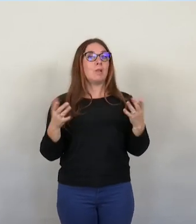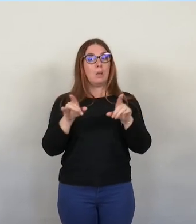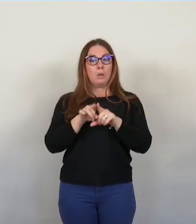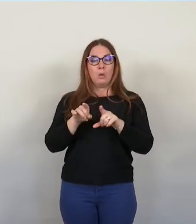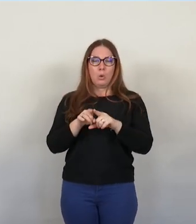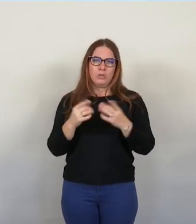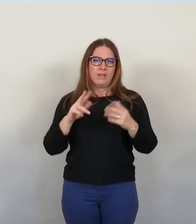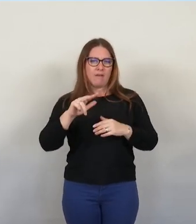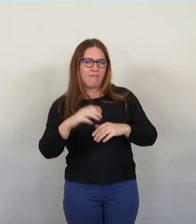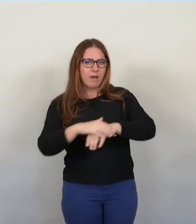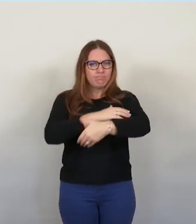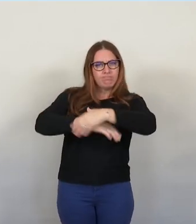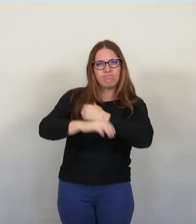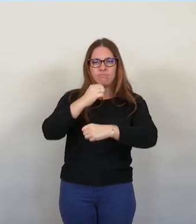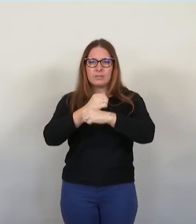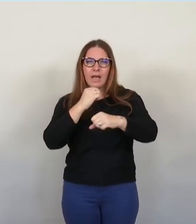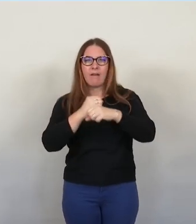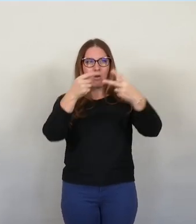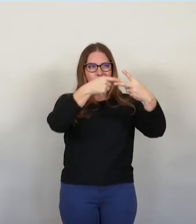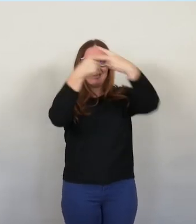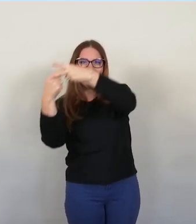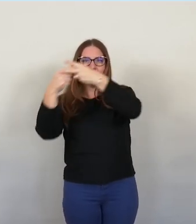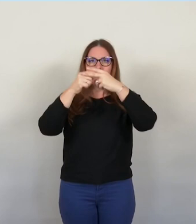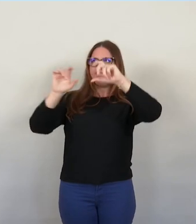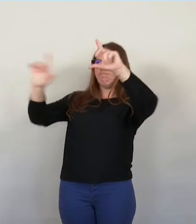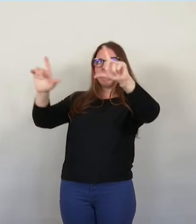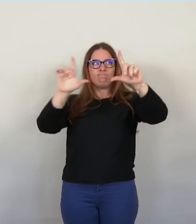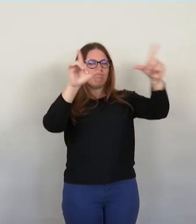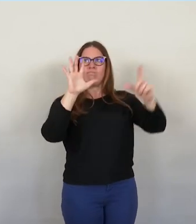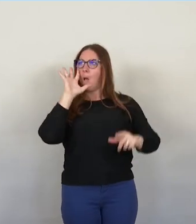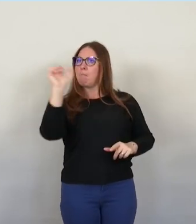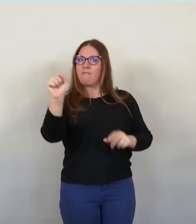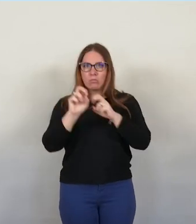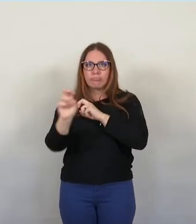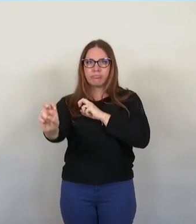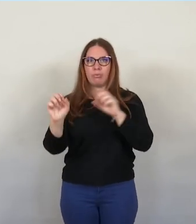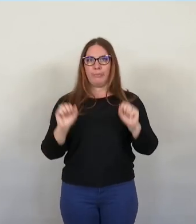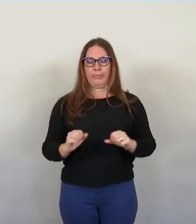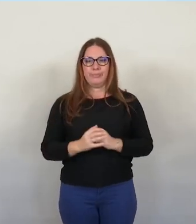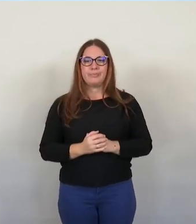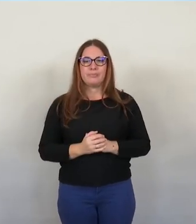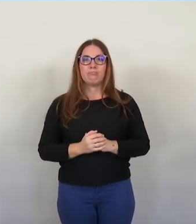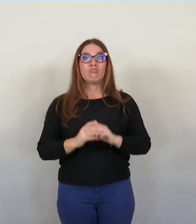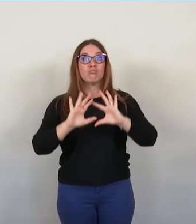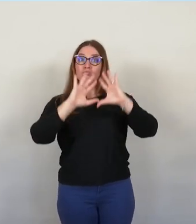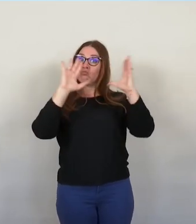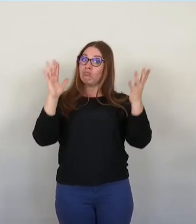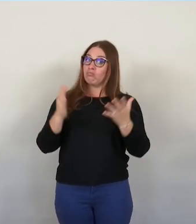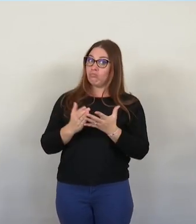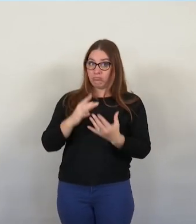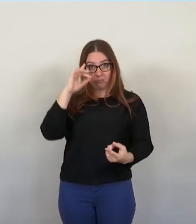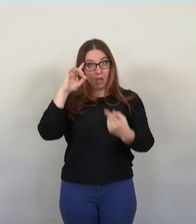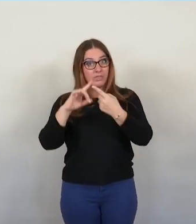important travail de sur la signaltique elle-même des sanitaires pour résumer comme vous pouvez le voir un c'est un